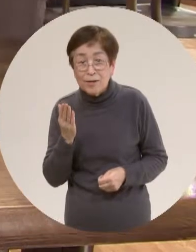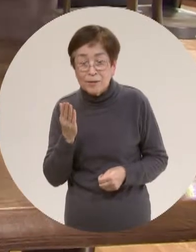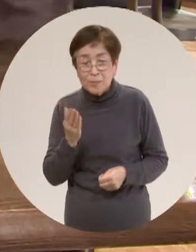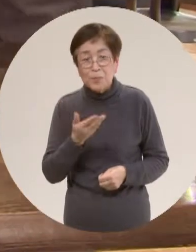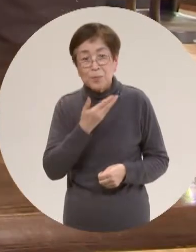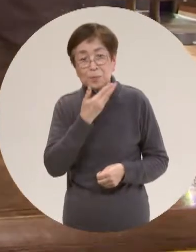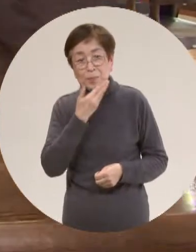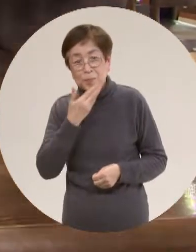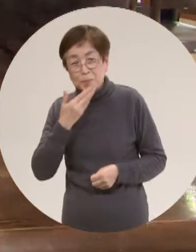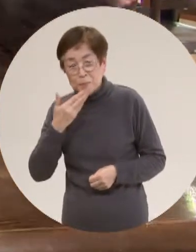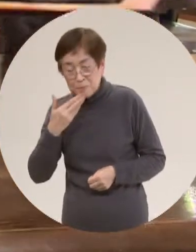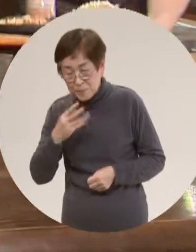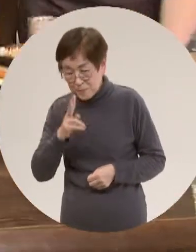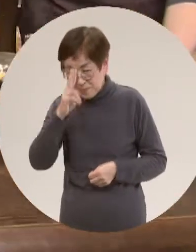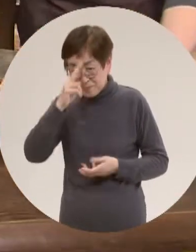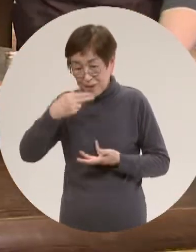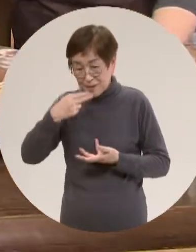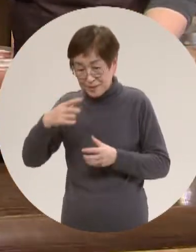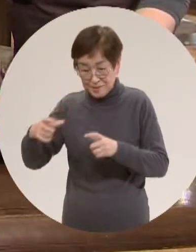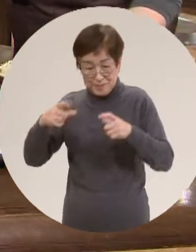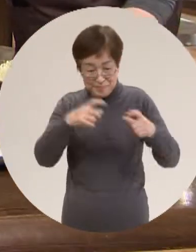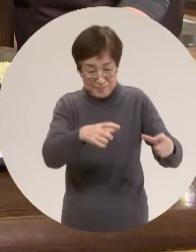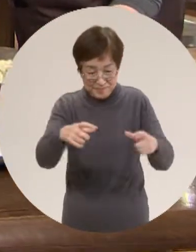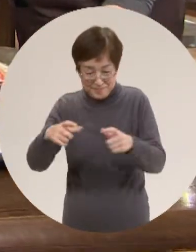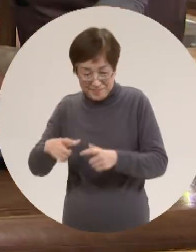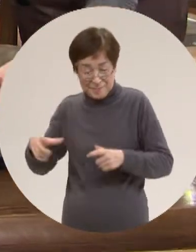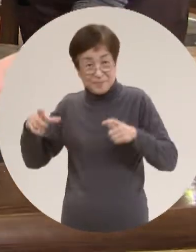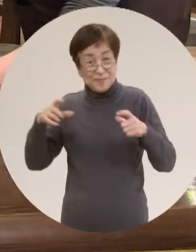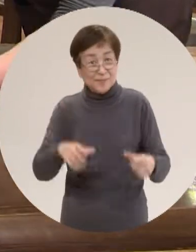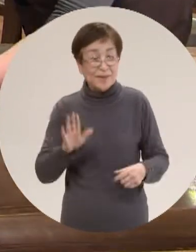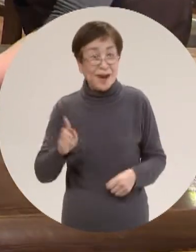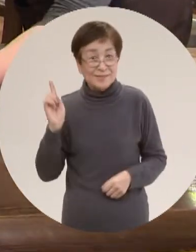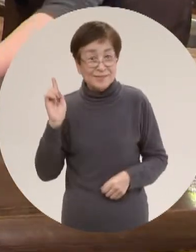いたしました、当店自慢のラスでございます